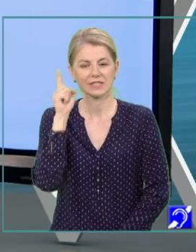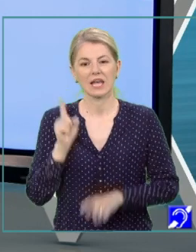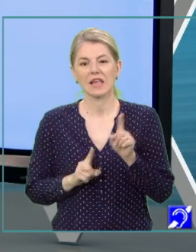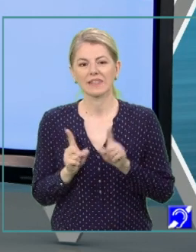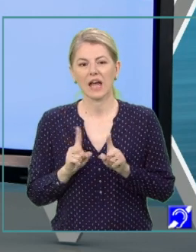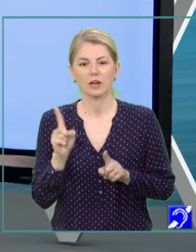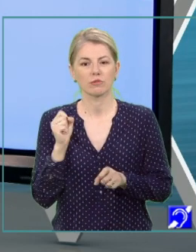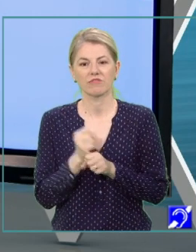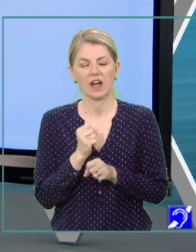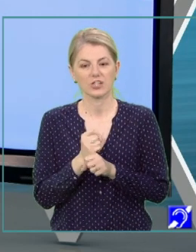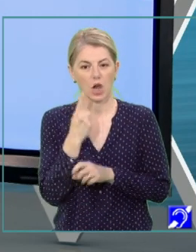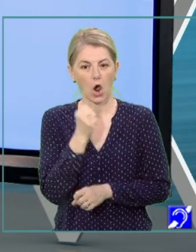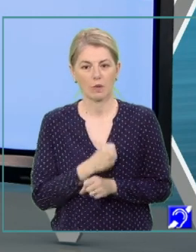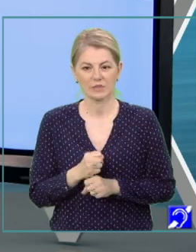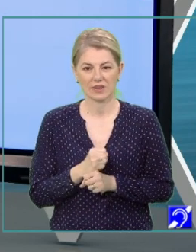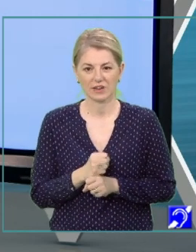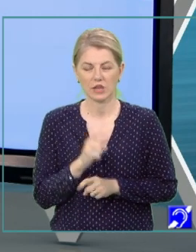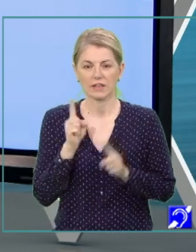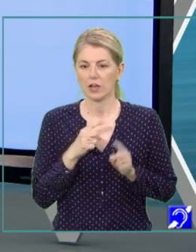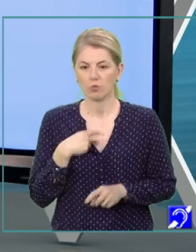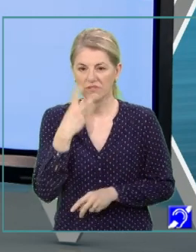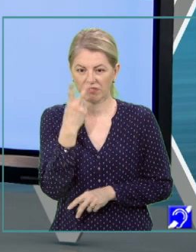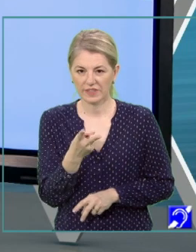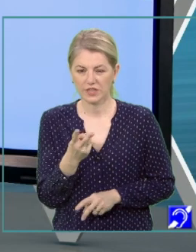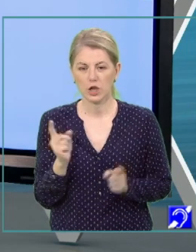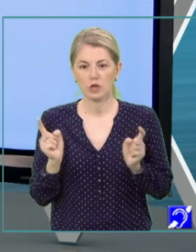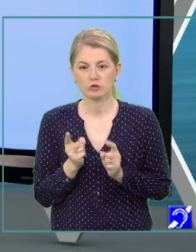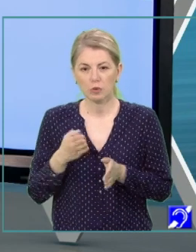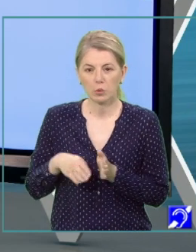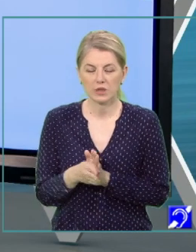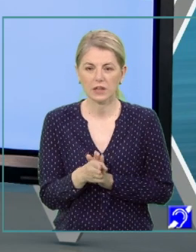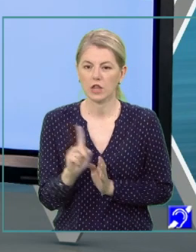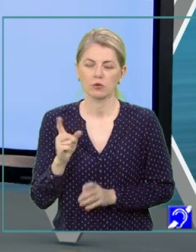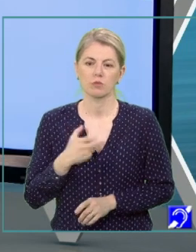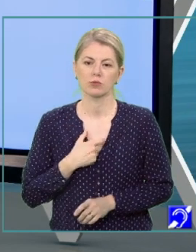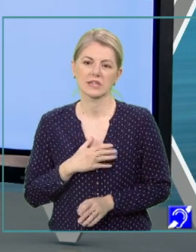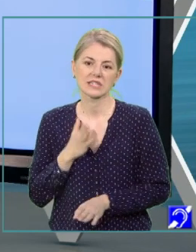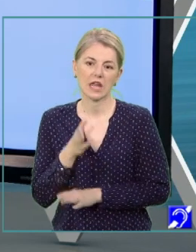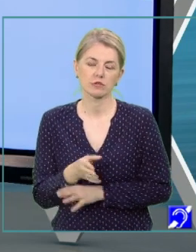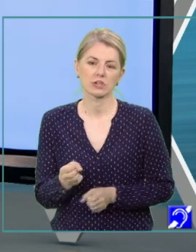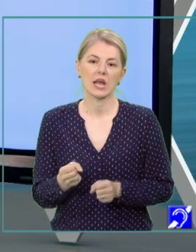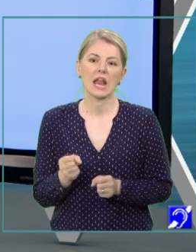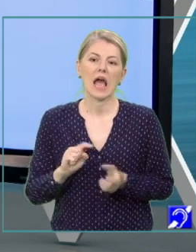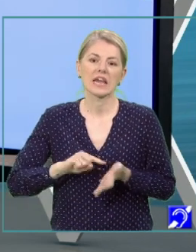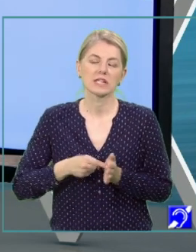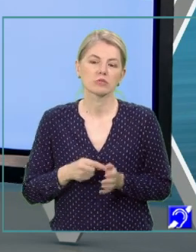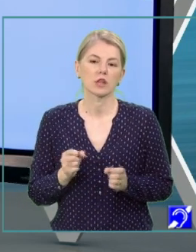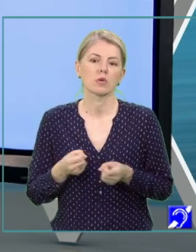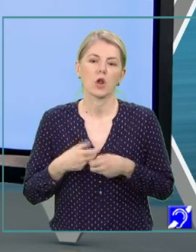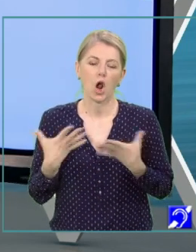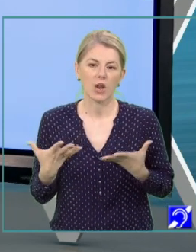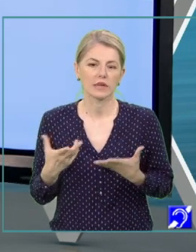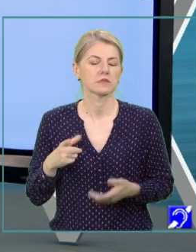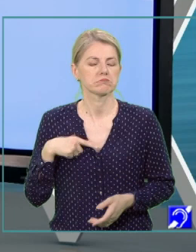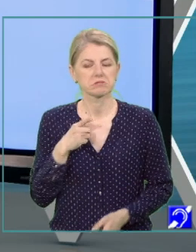nu faceți această observație, dacă nu vedeți această scurtătură, nu puteți să ajungeți la rezultatul corect. Pur și